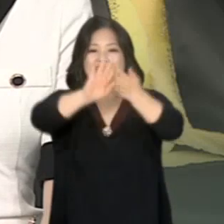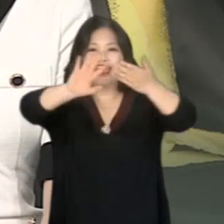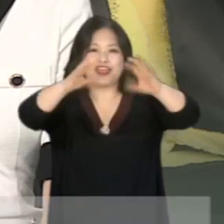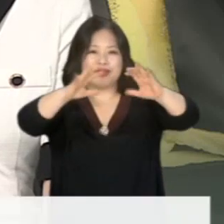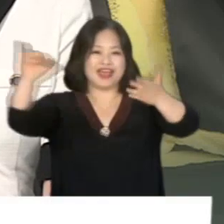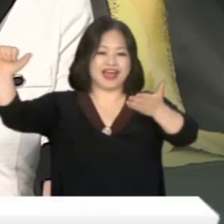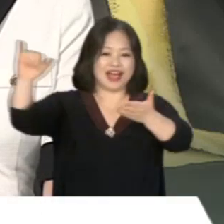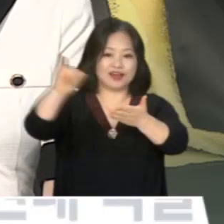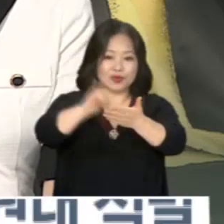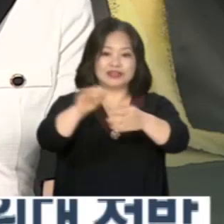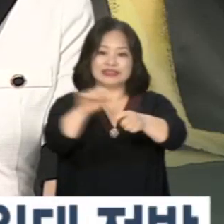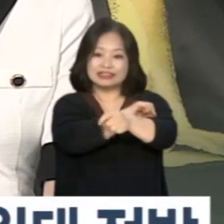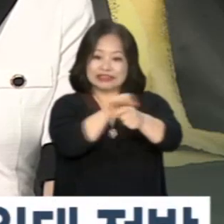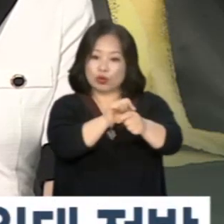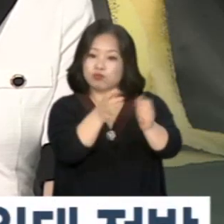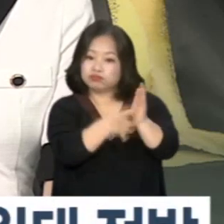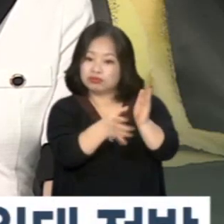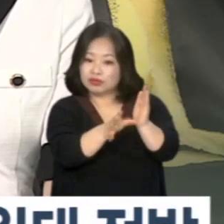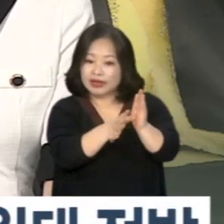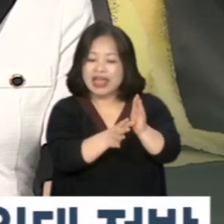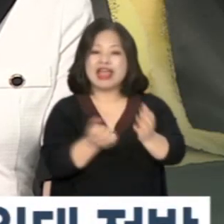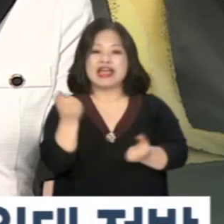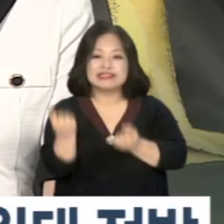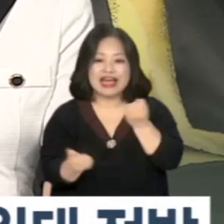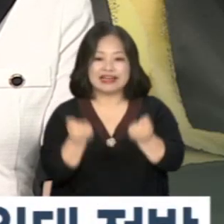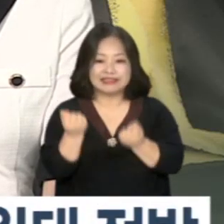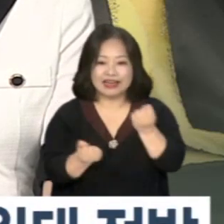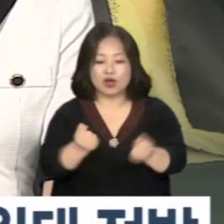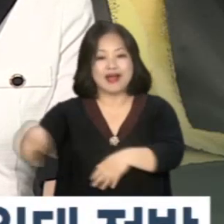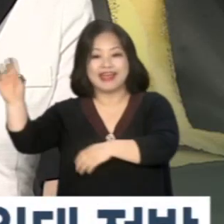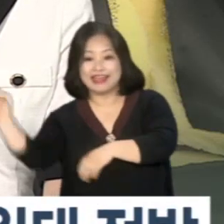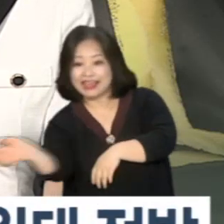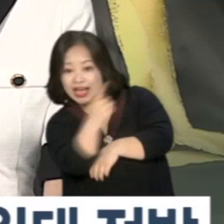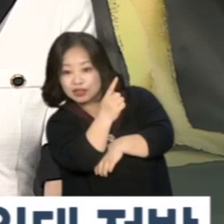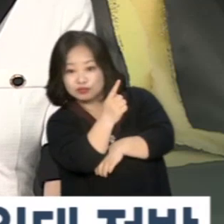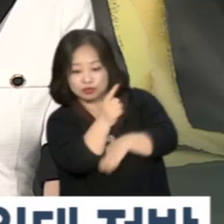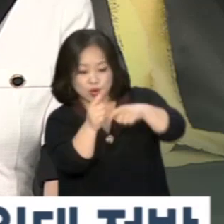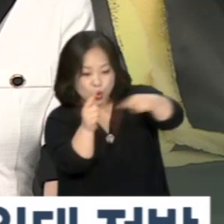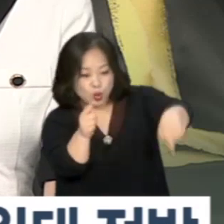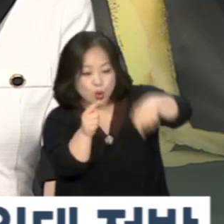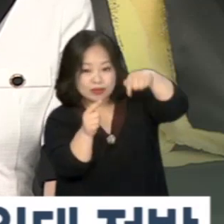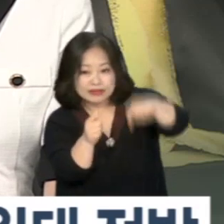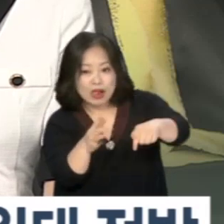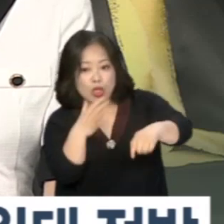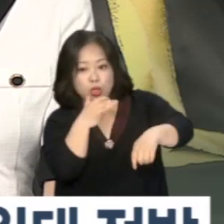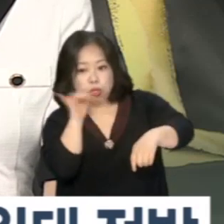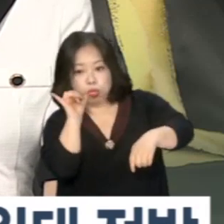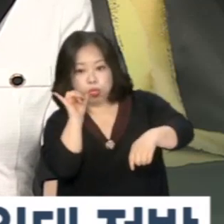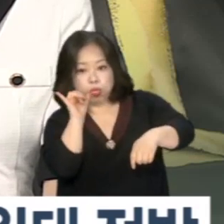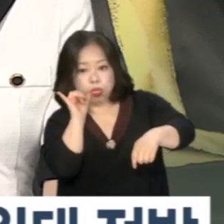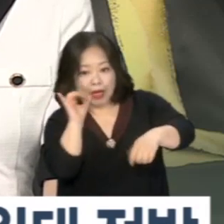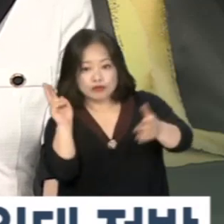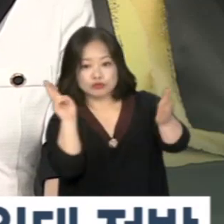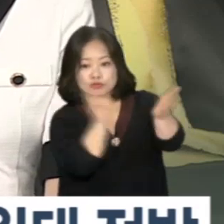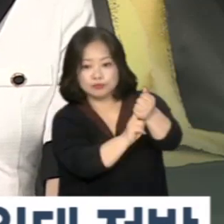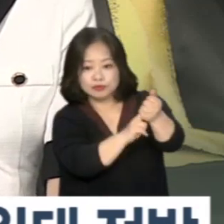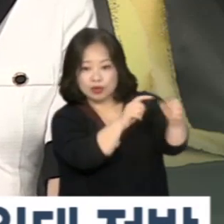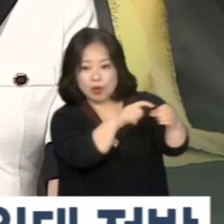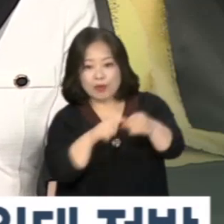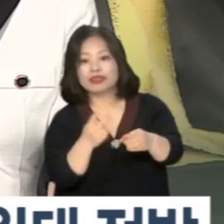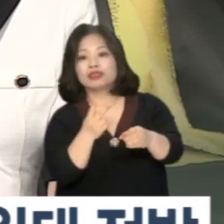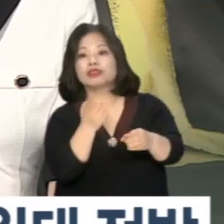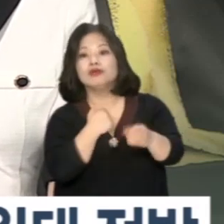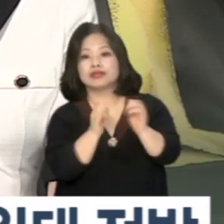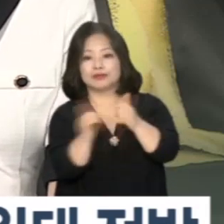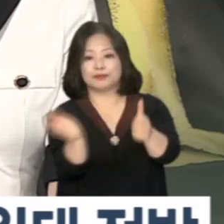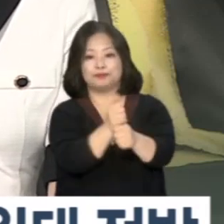해외항공 특송 화물을 이용해 자전거 안장과 야구 배트 등의 마약을 숨겨 국내로들의와 판매한 일당이 경찰에 붙잡혔습니다